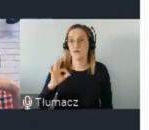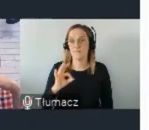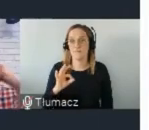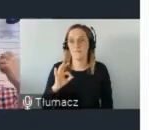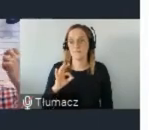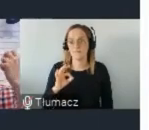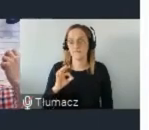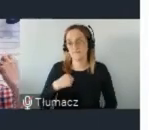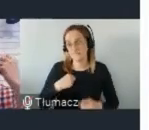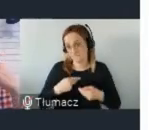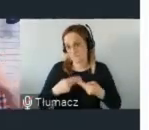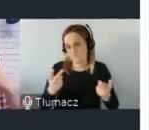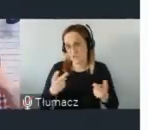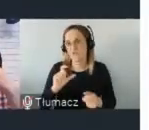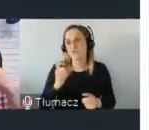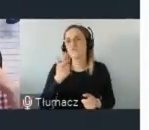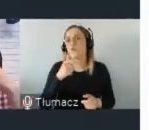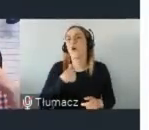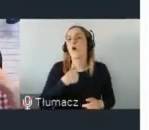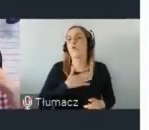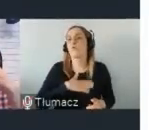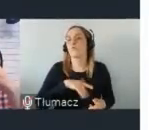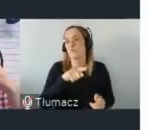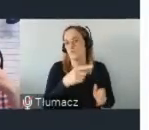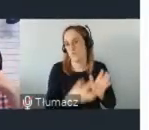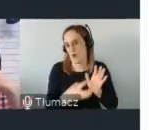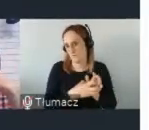Udostępnię ekran i opowiem, co ja lubię w tej aplikacji.